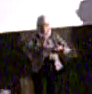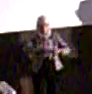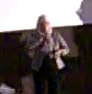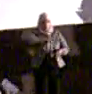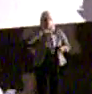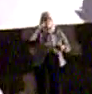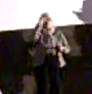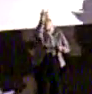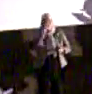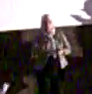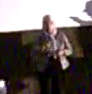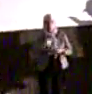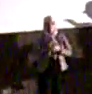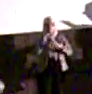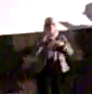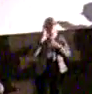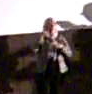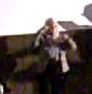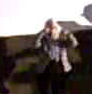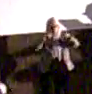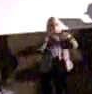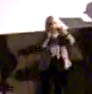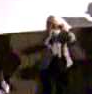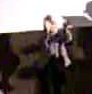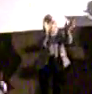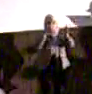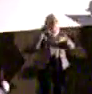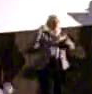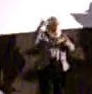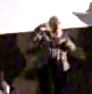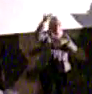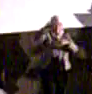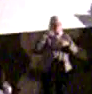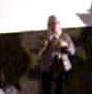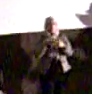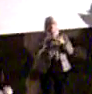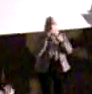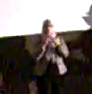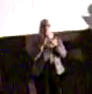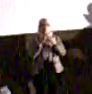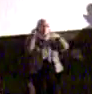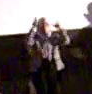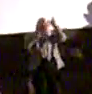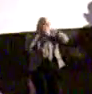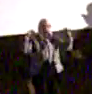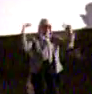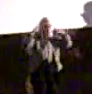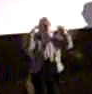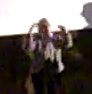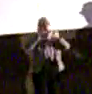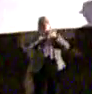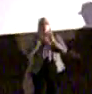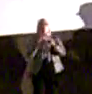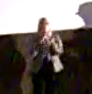وإنسانيته. مؤتمرنا هذا فاتحة لما سيأتي من تعبئة مجتمعية ومدنية